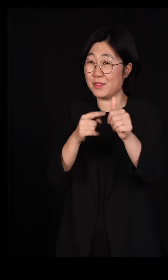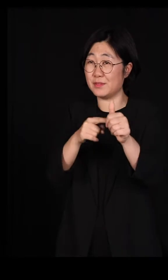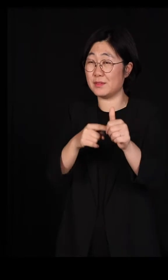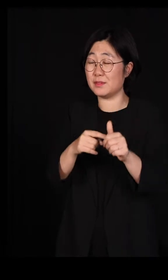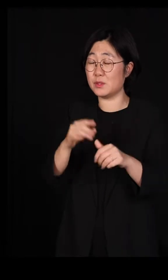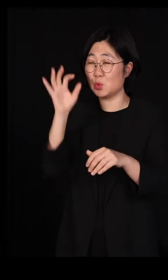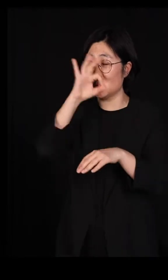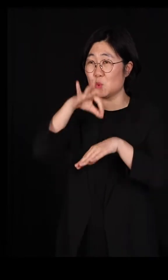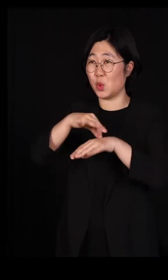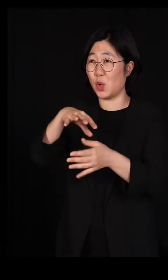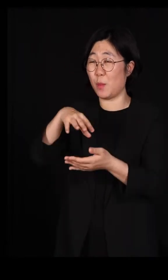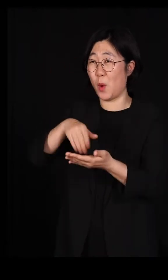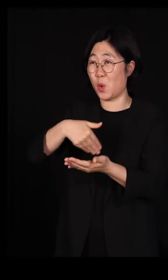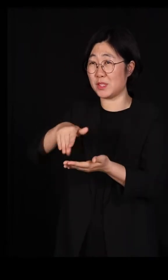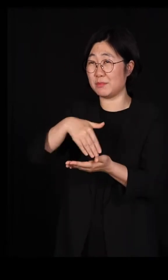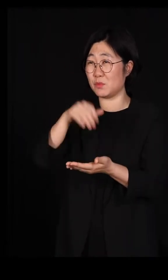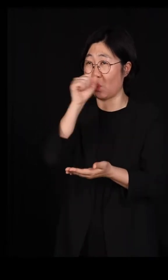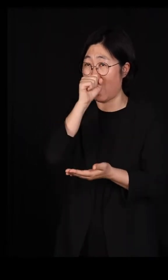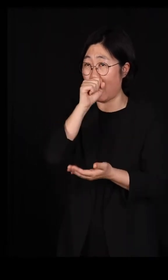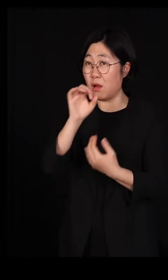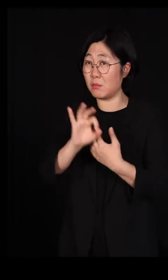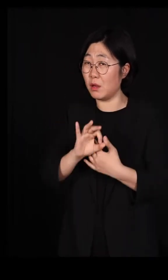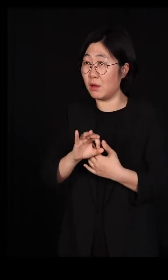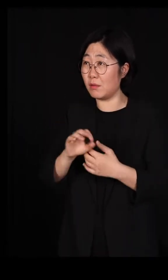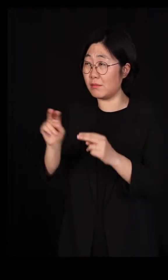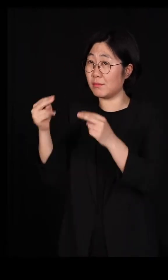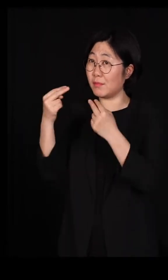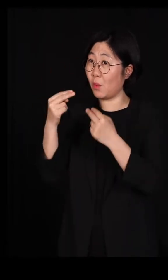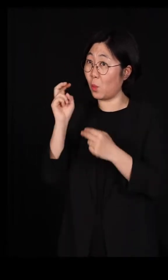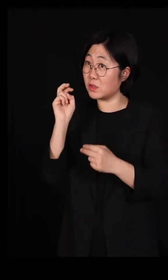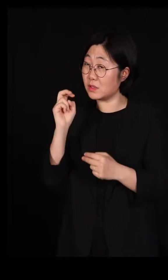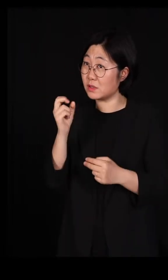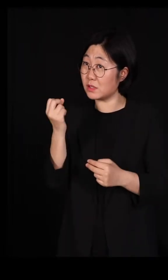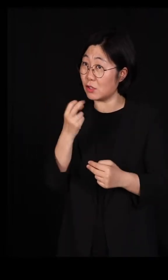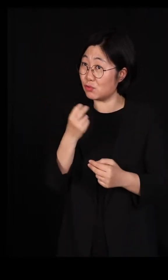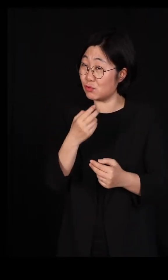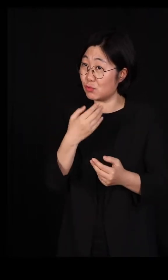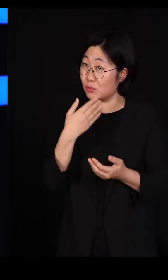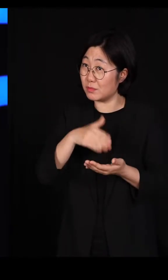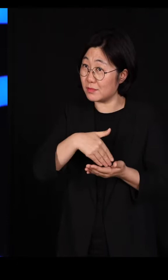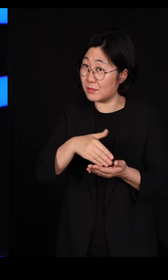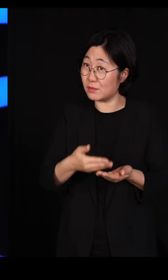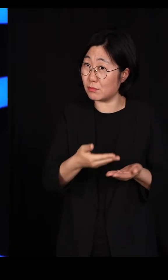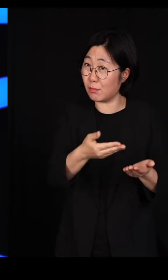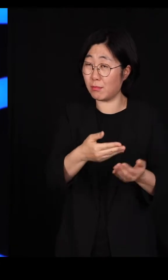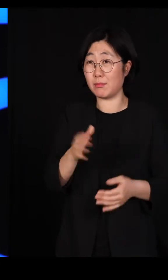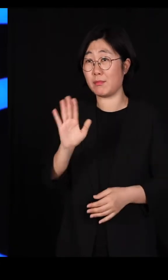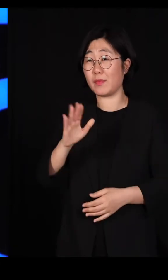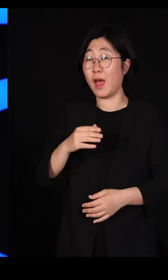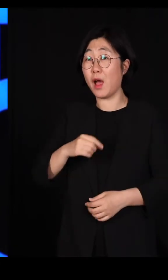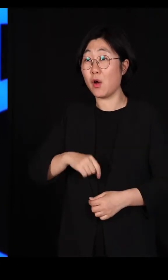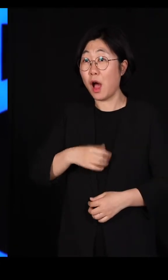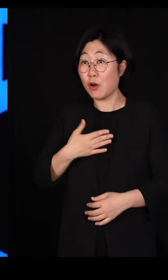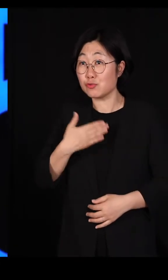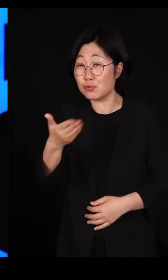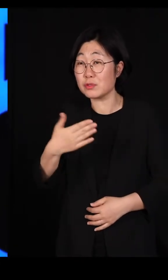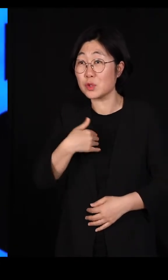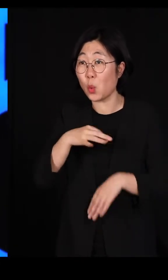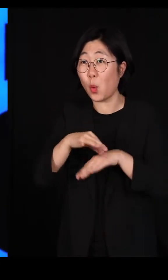뭐 제육볶음을 좋아한다. 그럼 저를 쳐다보고 "자주 해 주세요?" 이렇게 물어요. 어 참고로 저는 고기를 안